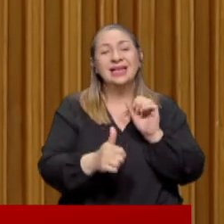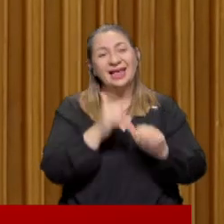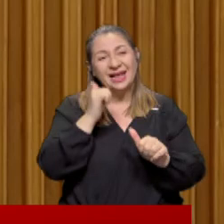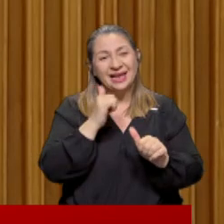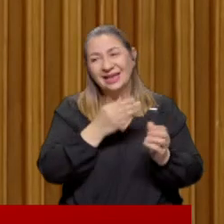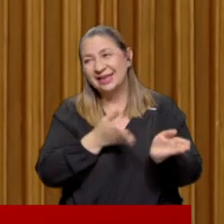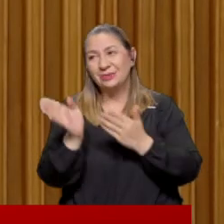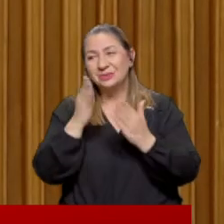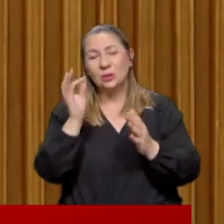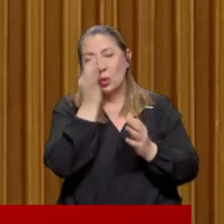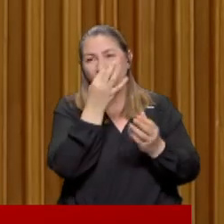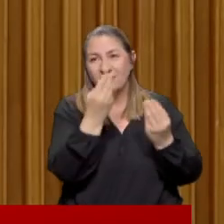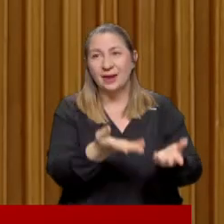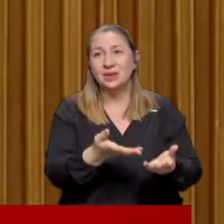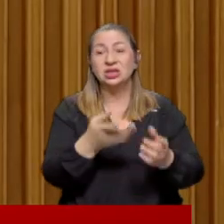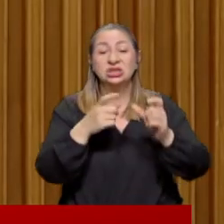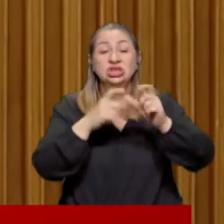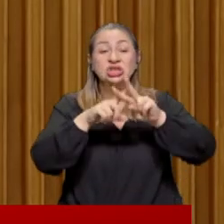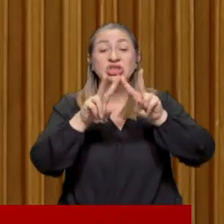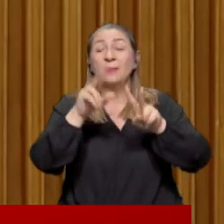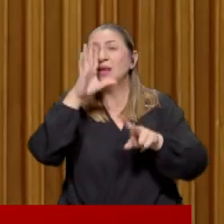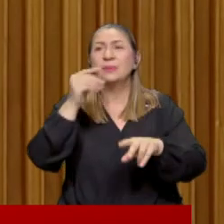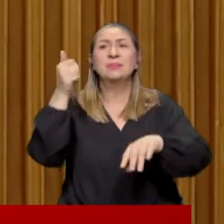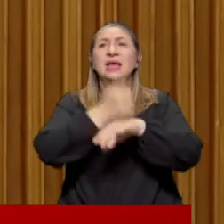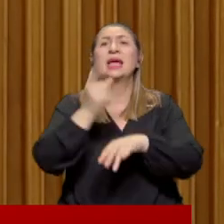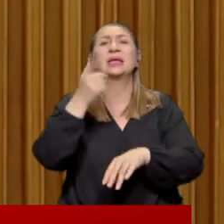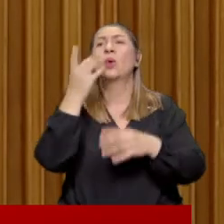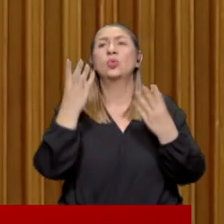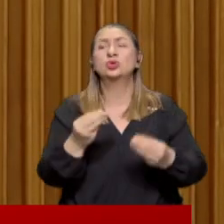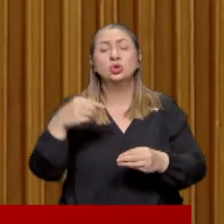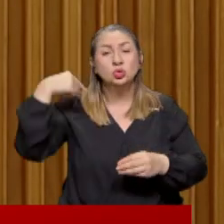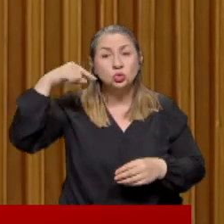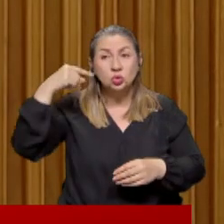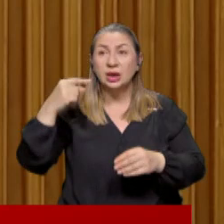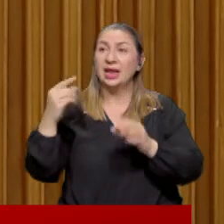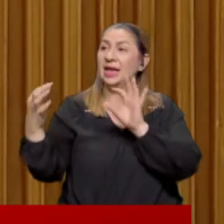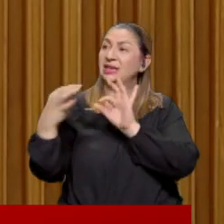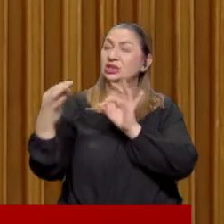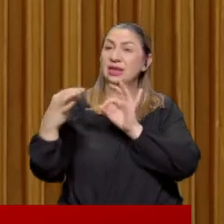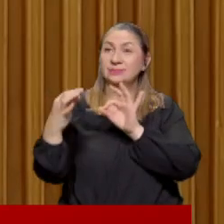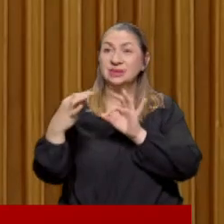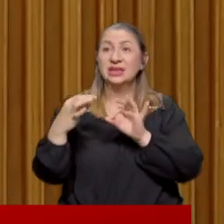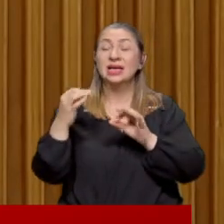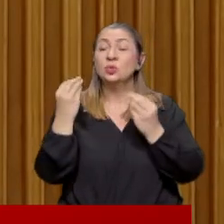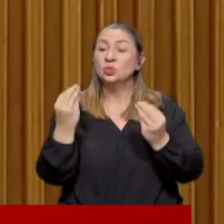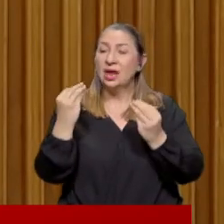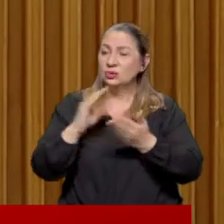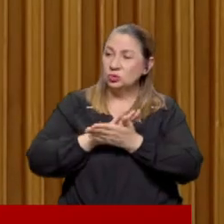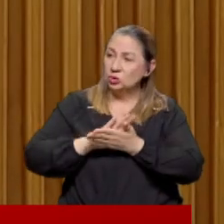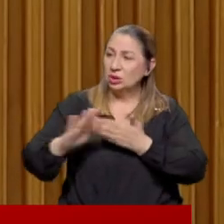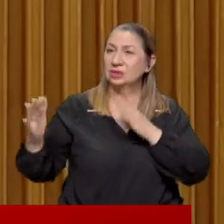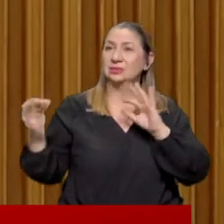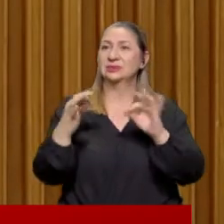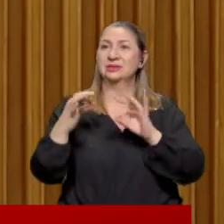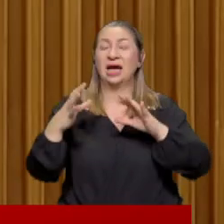dönüşlerinin kolaylaştırılmasıdır. Şam'da kim iktidarda olursa olsun Suriye ile ilişkilerimizin yapıcı bir diyalog